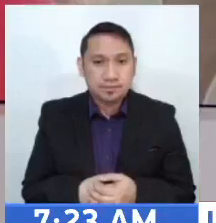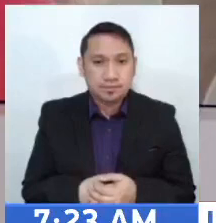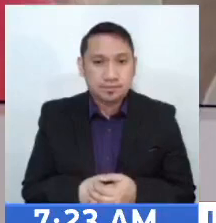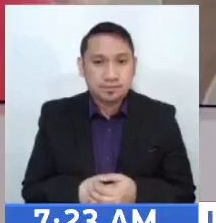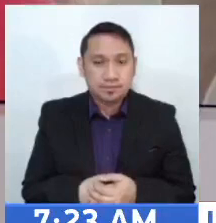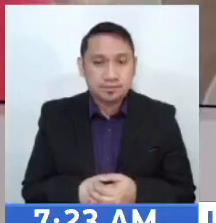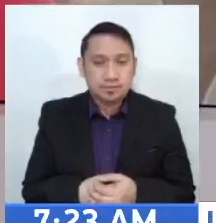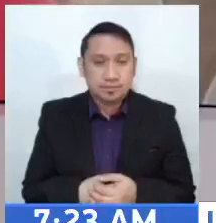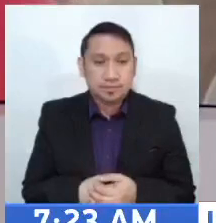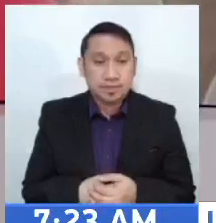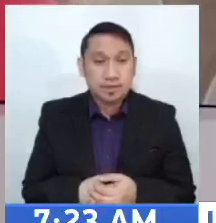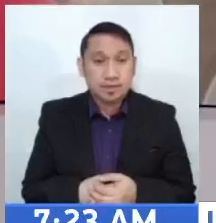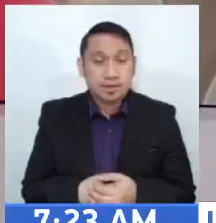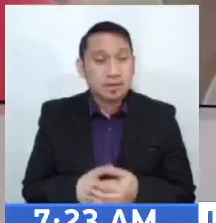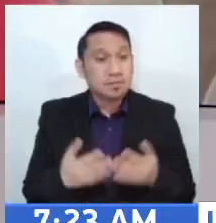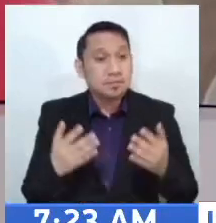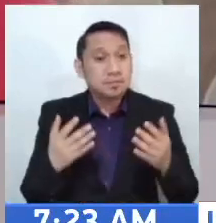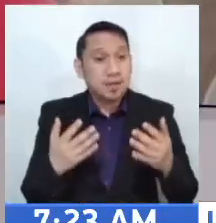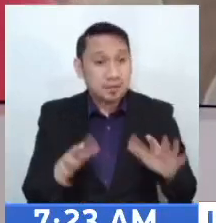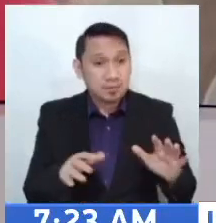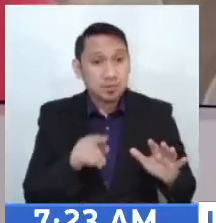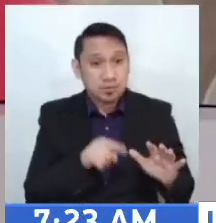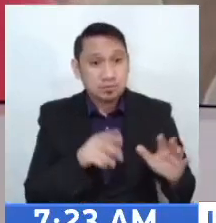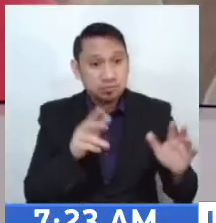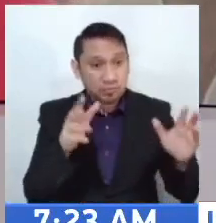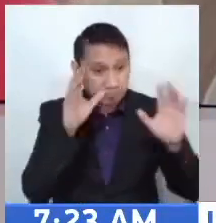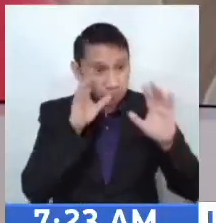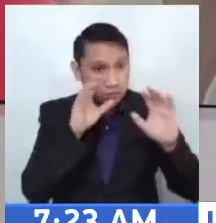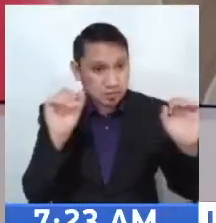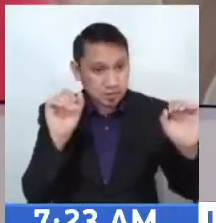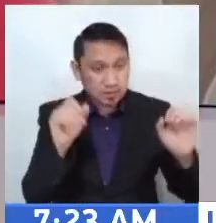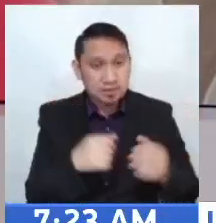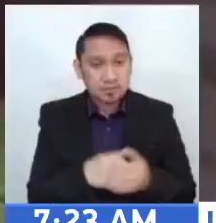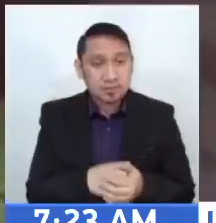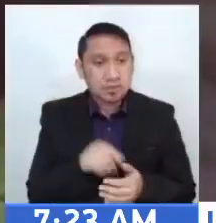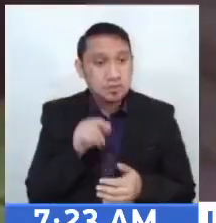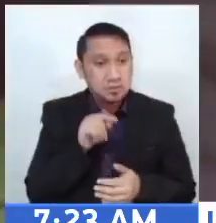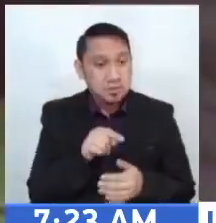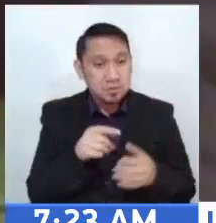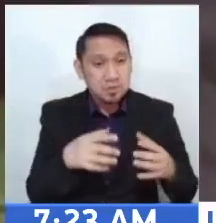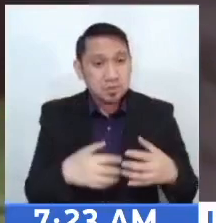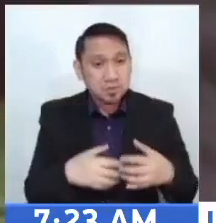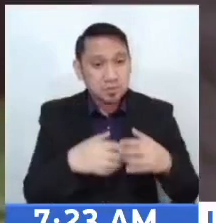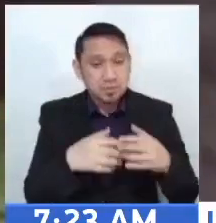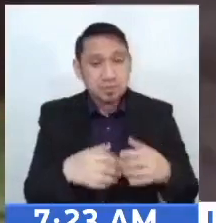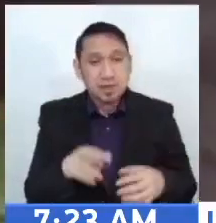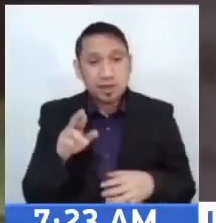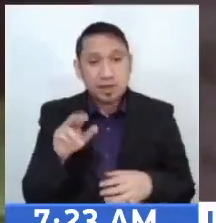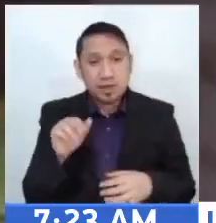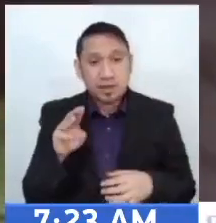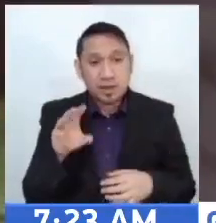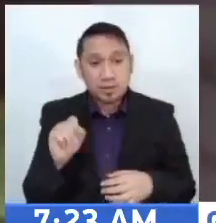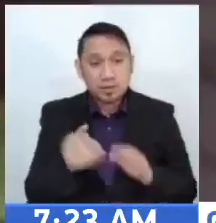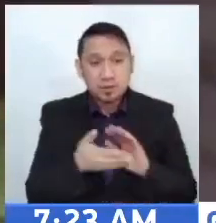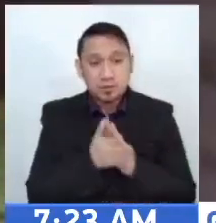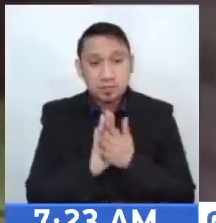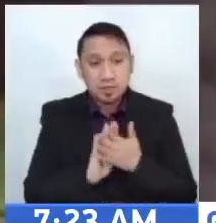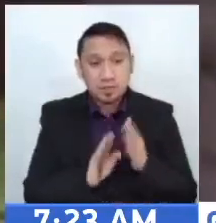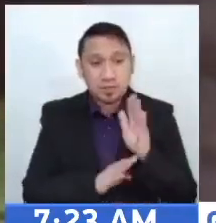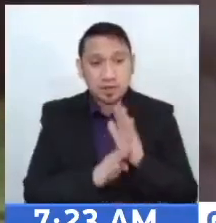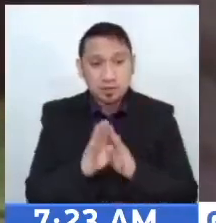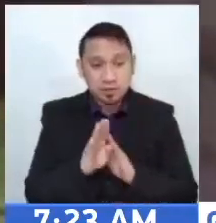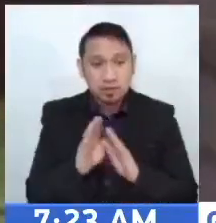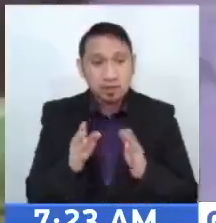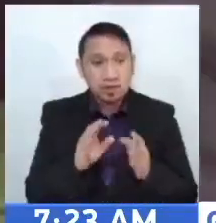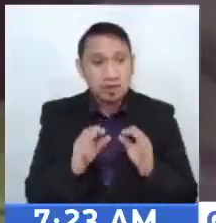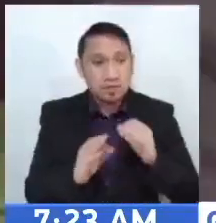Matapos naman ang kanyang termino, binuo ni dating Pangulong Fidel V. Ramos ang Ramos Peace and Development Foundation Incorporated. Naging miyembro naman siya